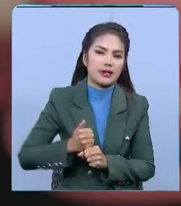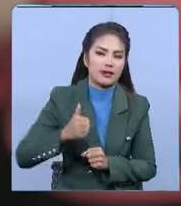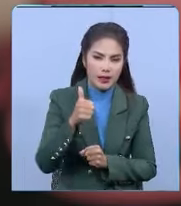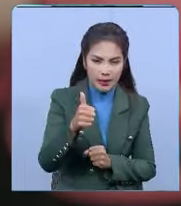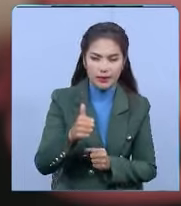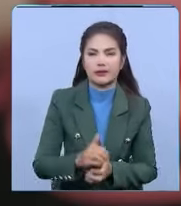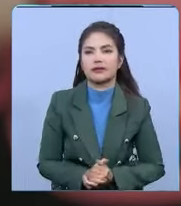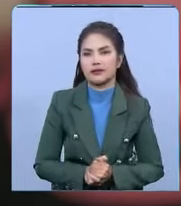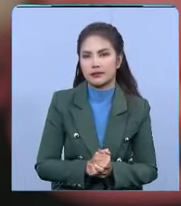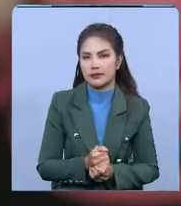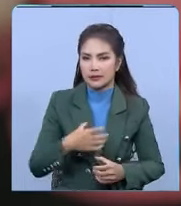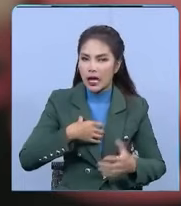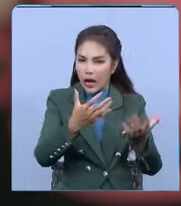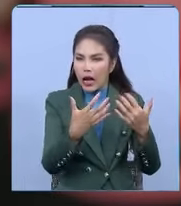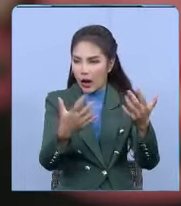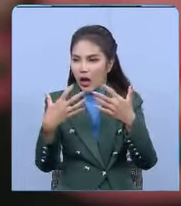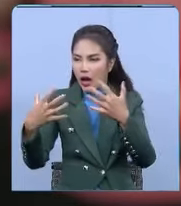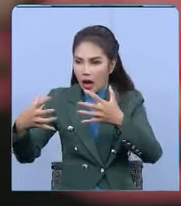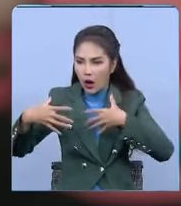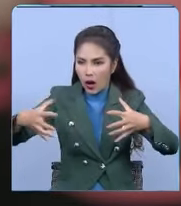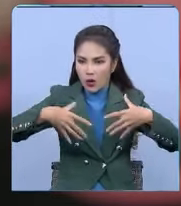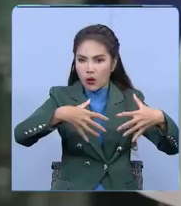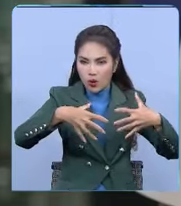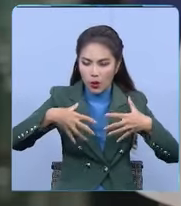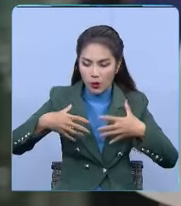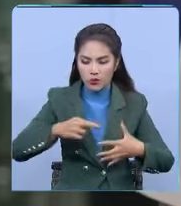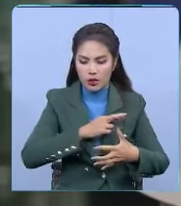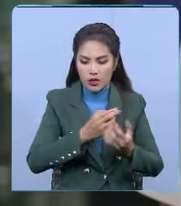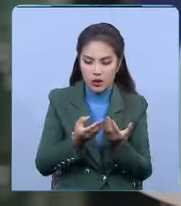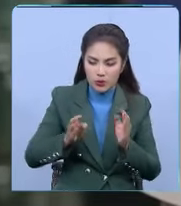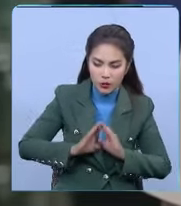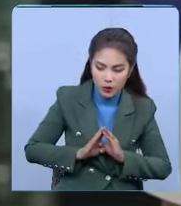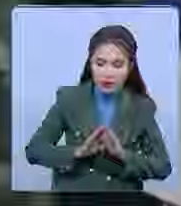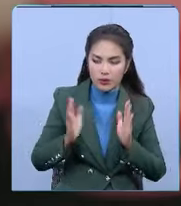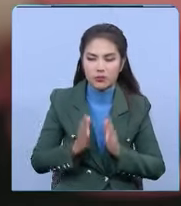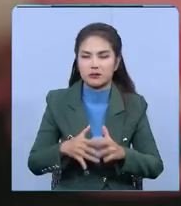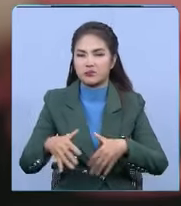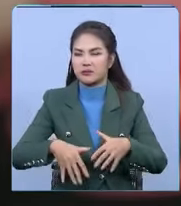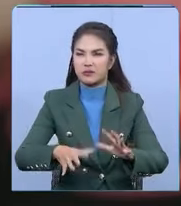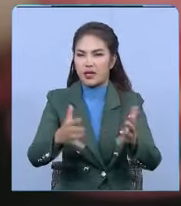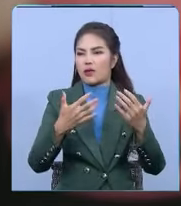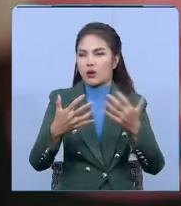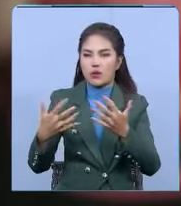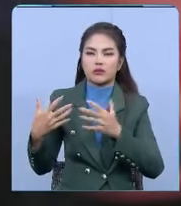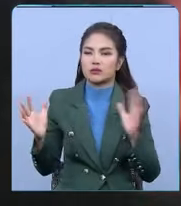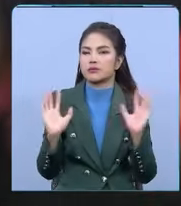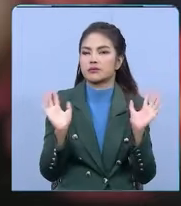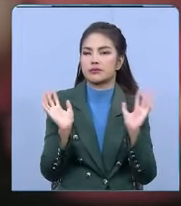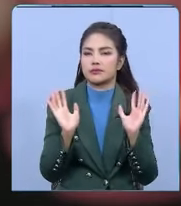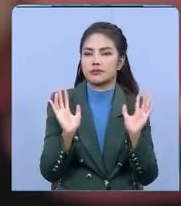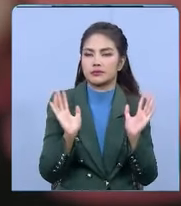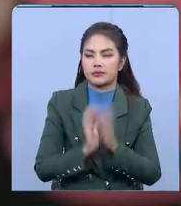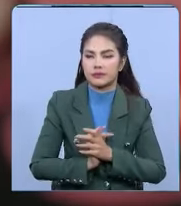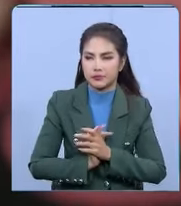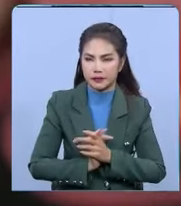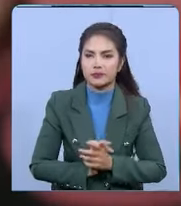มากอบโกยอะไรเพื่อประโยชน์ของครอบครัวแล้วจากประชาชนเพื่อให้ผมเนี่ยได้อยู่ดีกินดีอะไร